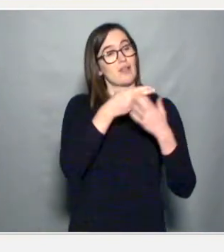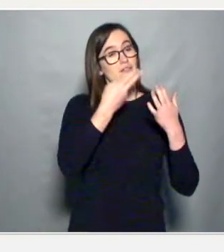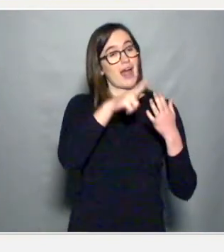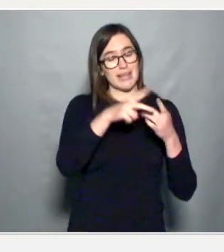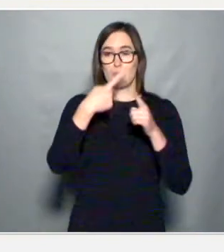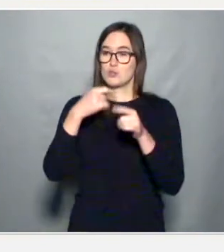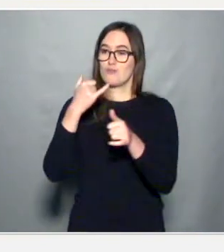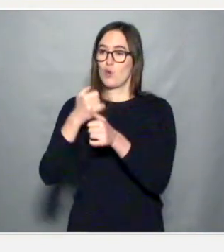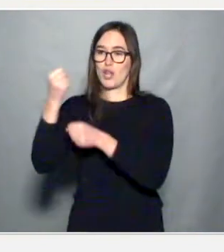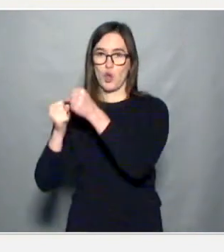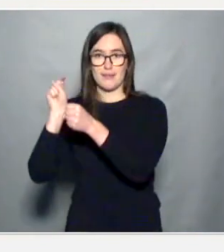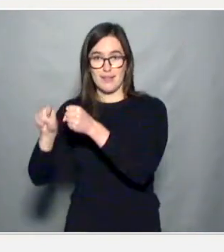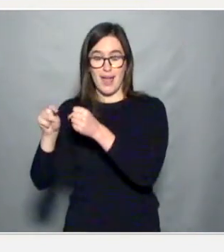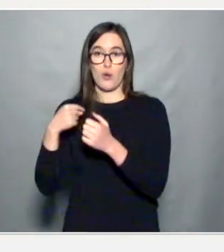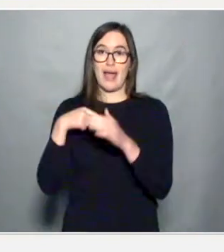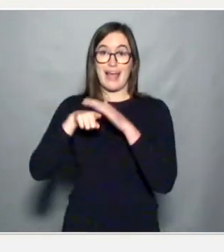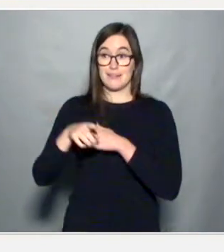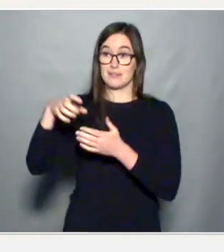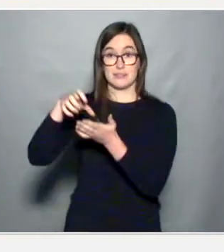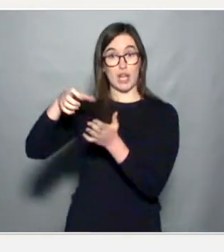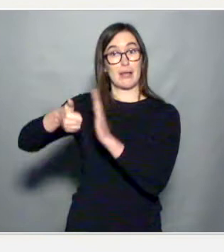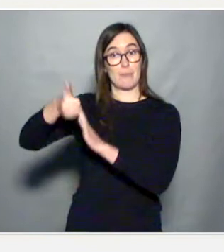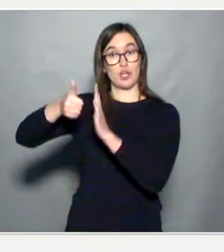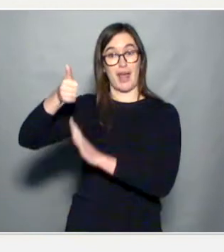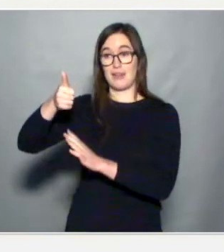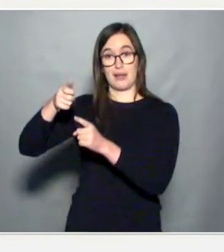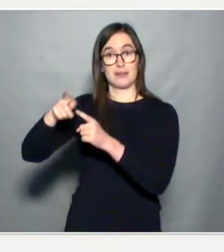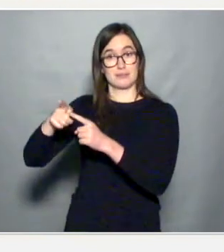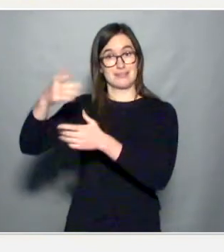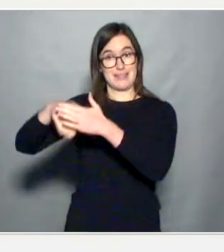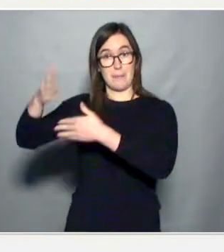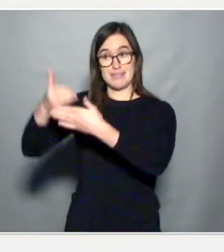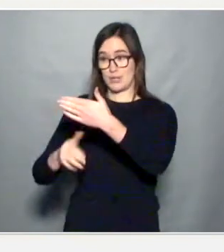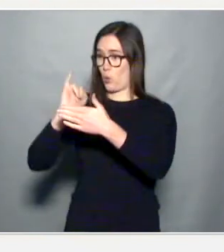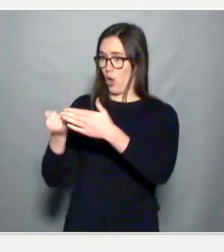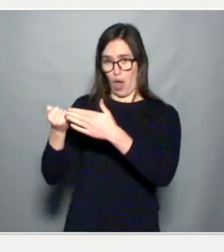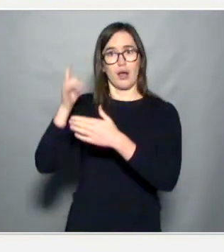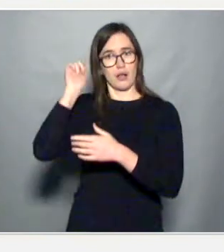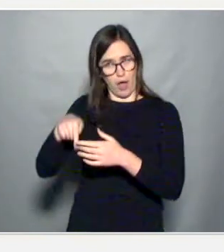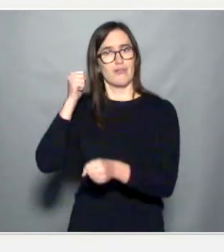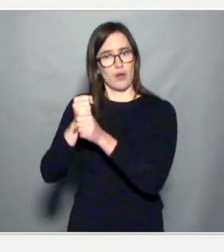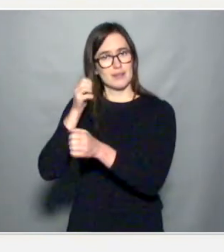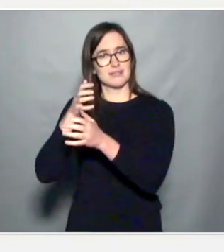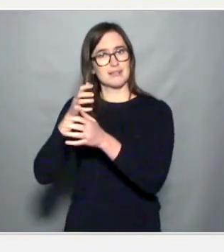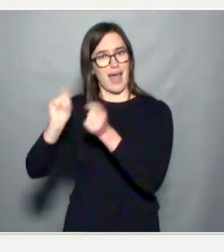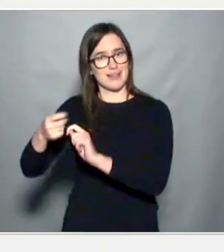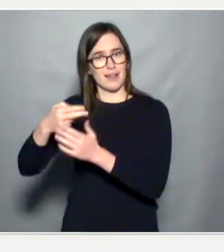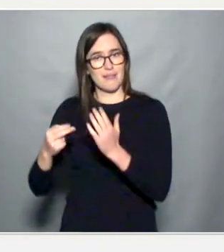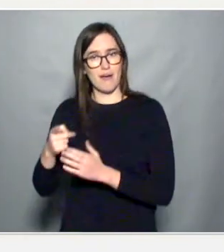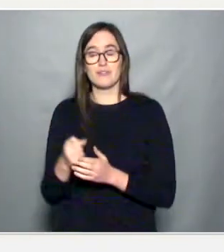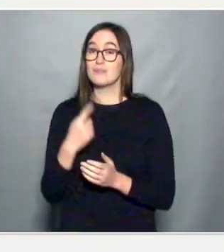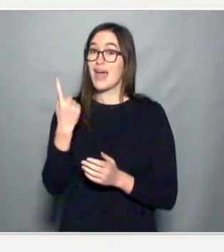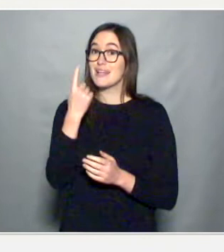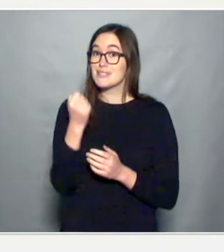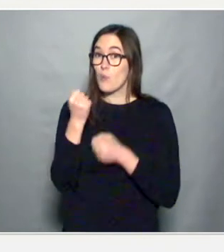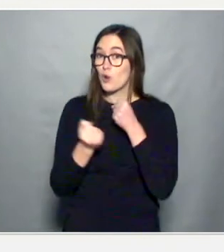till en statlig myndighets hemsida där det visade sig att det är klart som fasiken du kan ändra ditt namn. Det enda man behöver göra